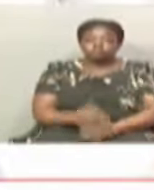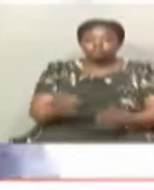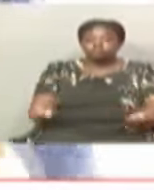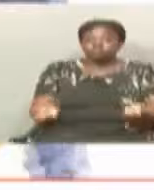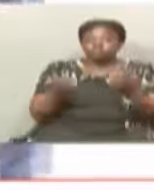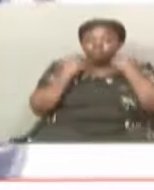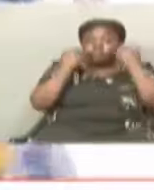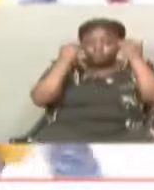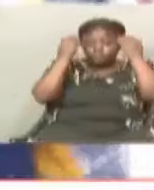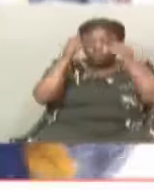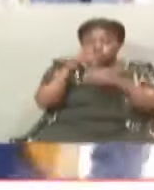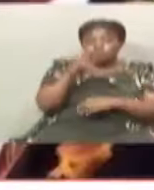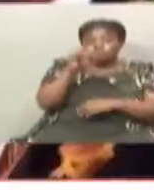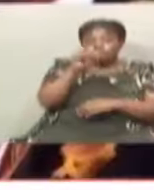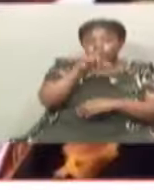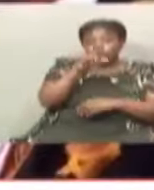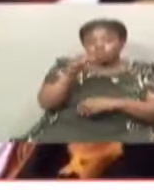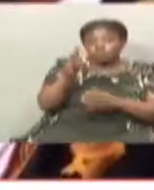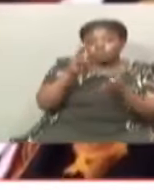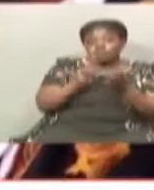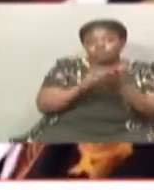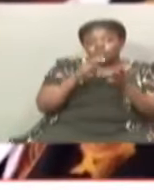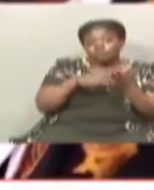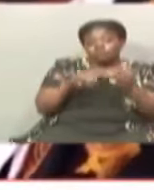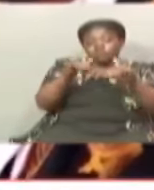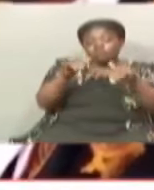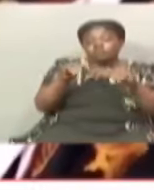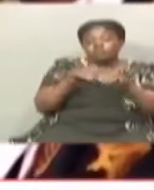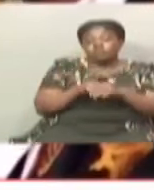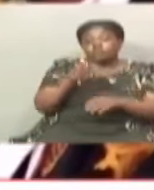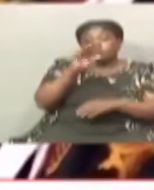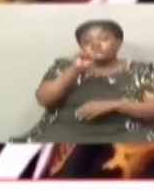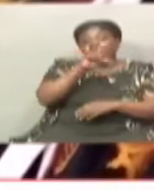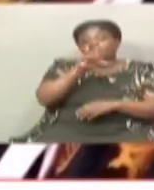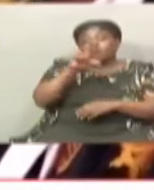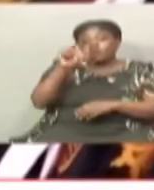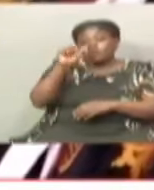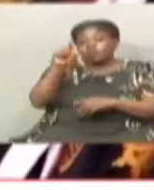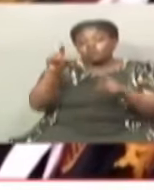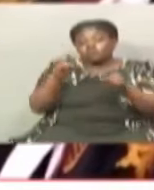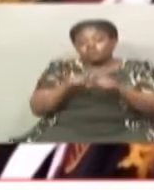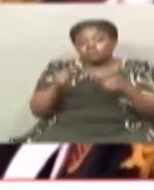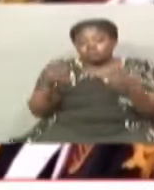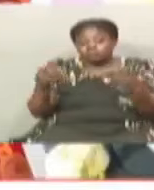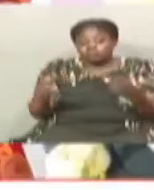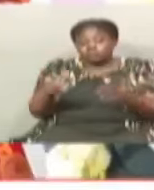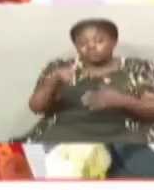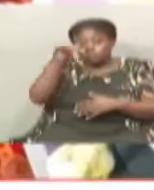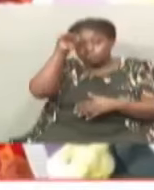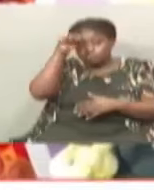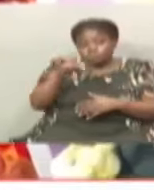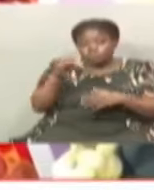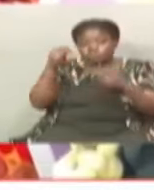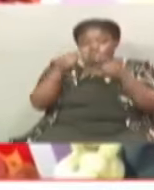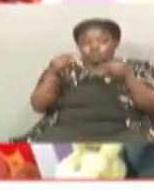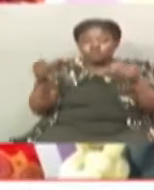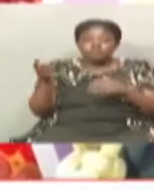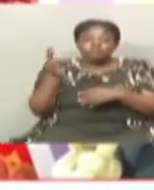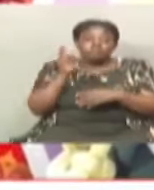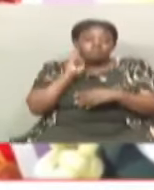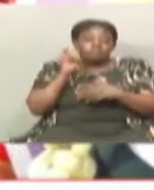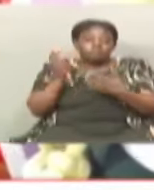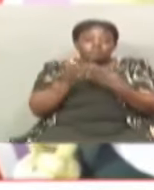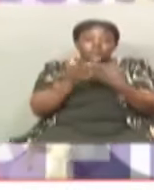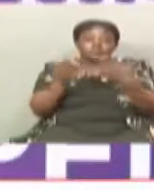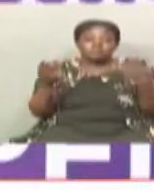Ssaabalamuzi Alphonse Owinyi Dollo akisizza ng'omusango w'ababaka okuli Alan Ssewanyi wa Makindye West ne Ssegirinya Mohammed wa Kawempe North bugenda okutandika okuwulirwa